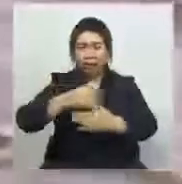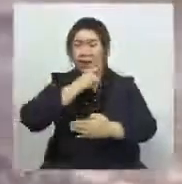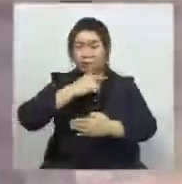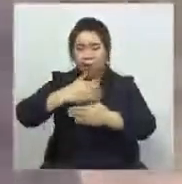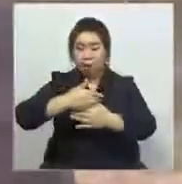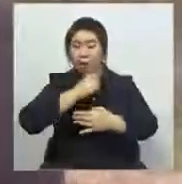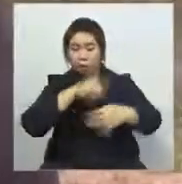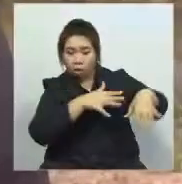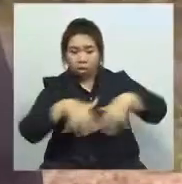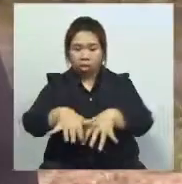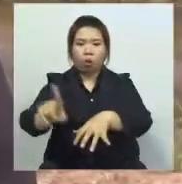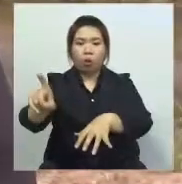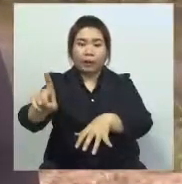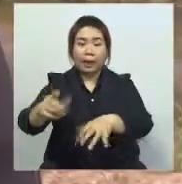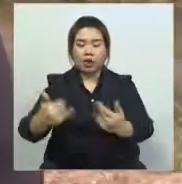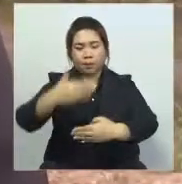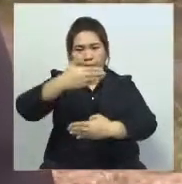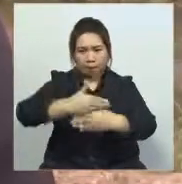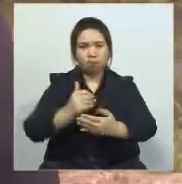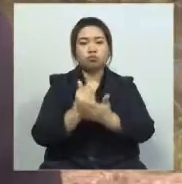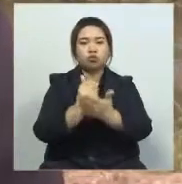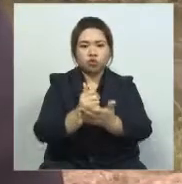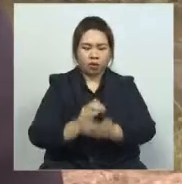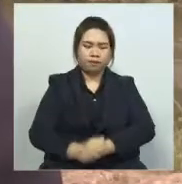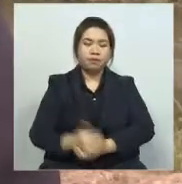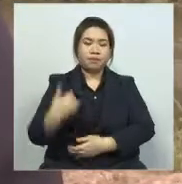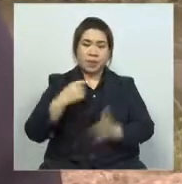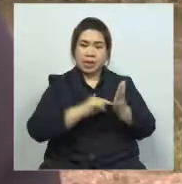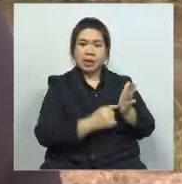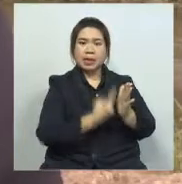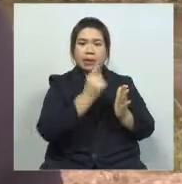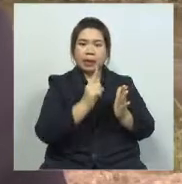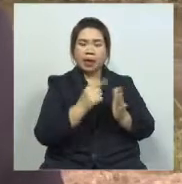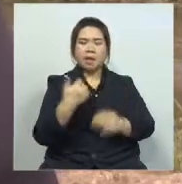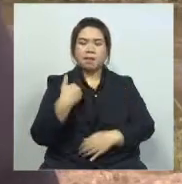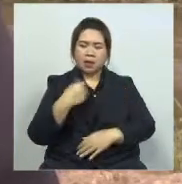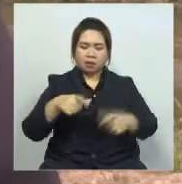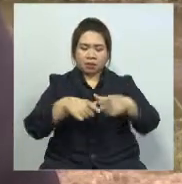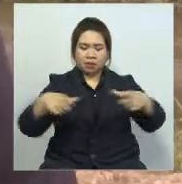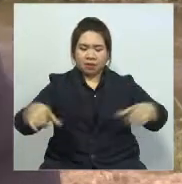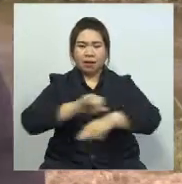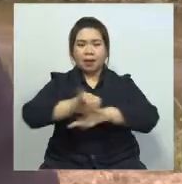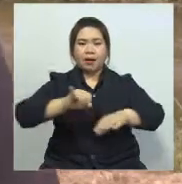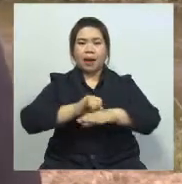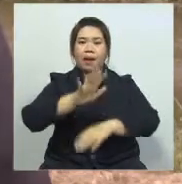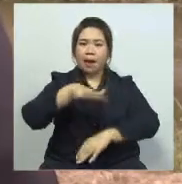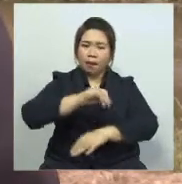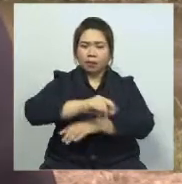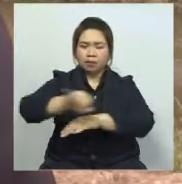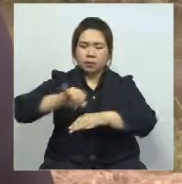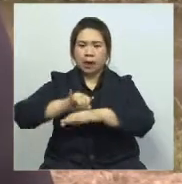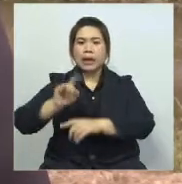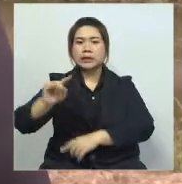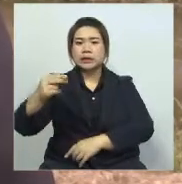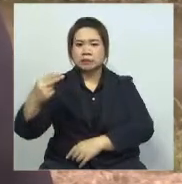ถ้าคิดเป็นพื้นที่ที่รับประโยชน์ก็ตั้งแต่5,000ไร่ถึง 10,000 ไร่นะครับที่รับประโยชน์อยู่